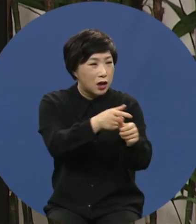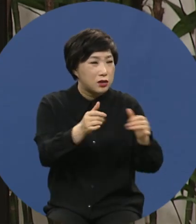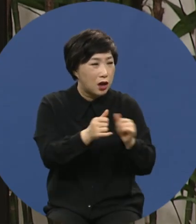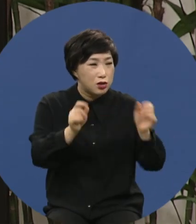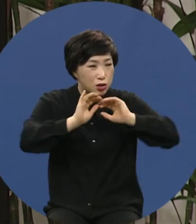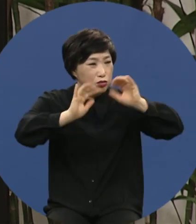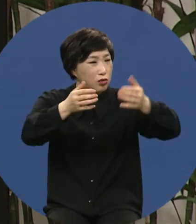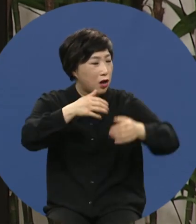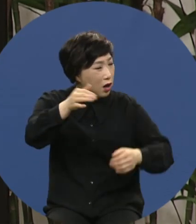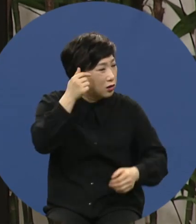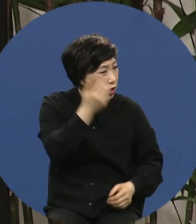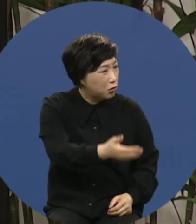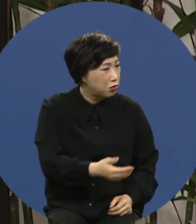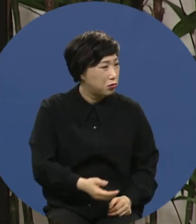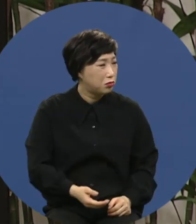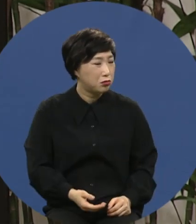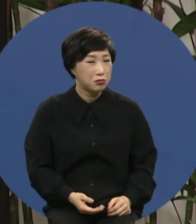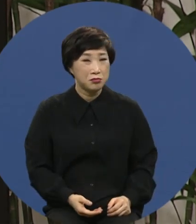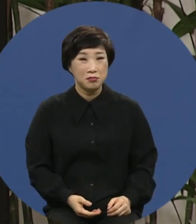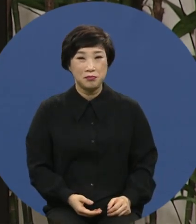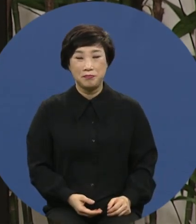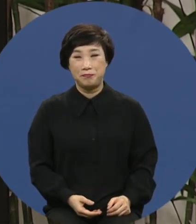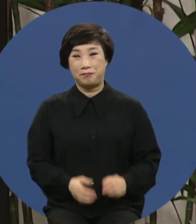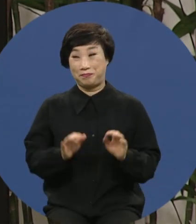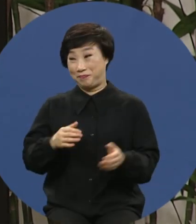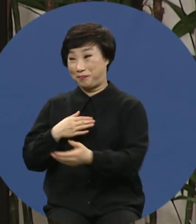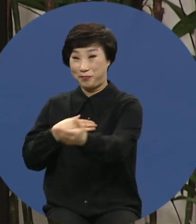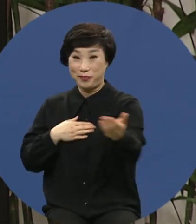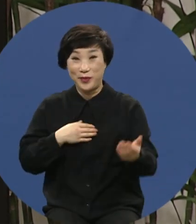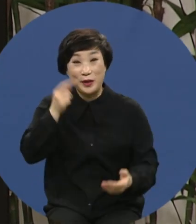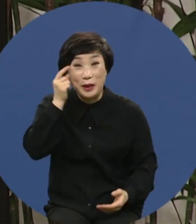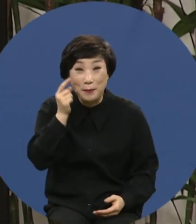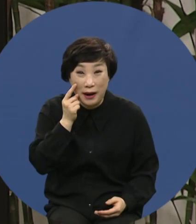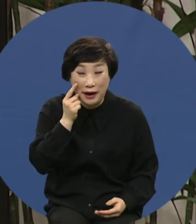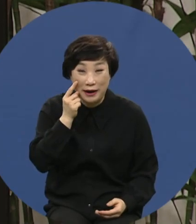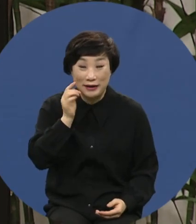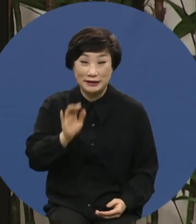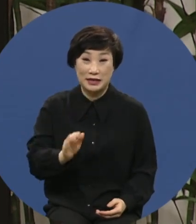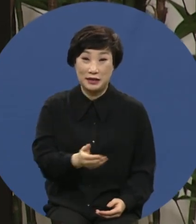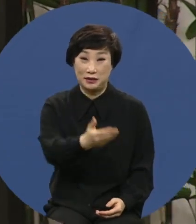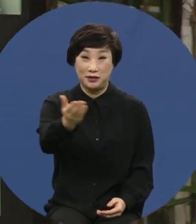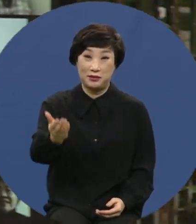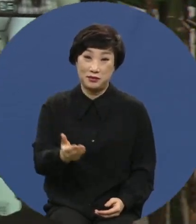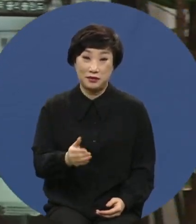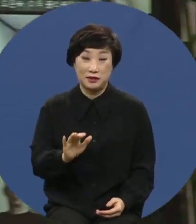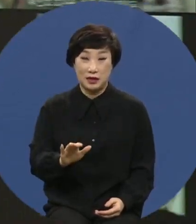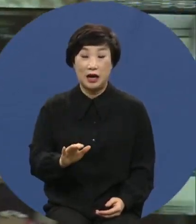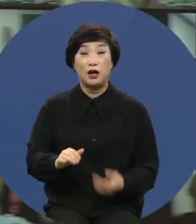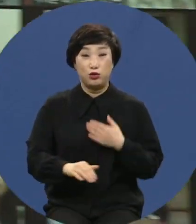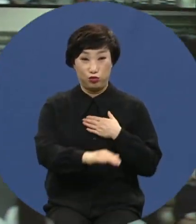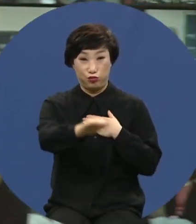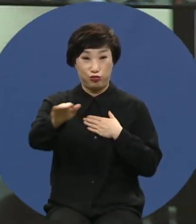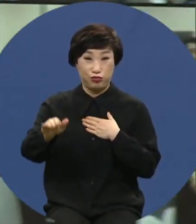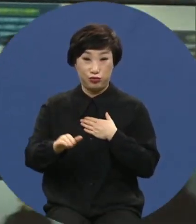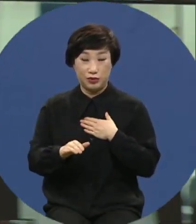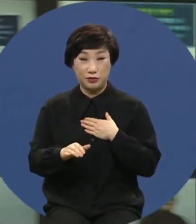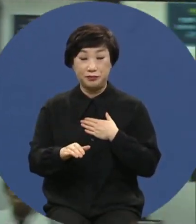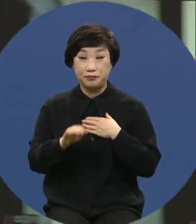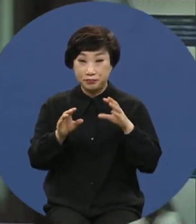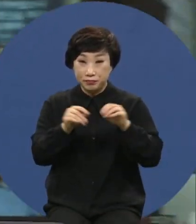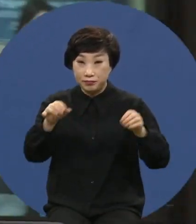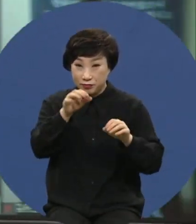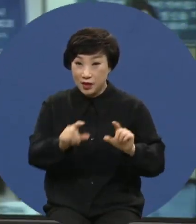가겠냐? 응? 잘 보시오 여러분. 잘 보세요 여러분. 그럼 우리는 이